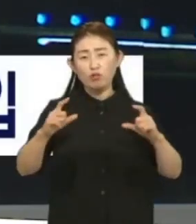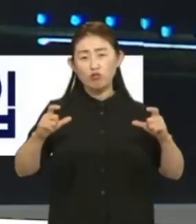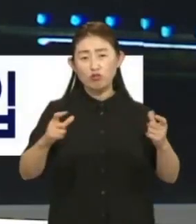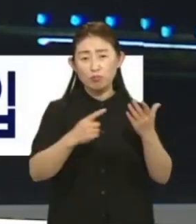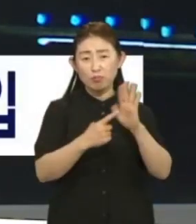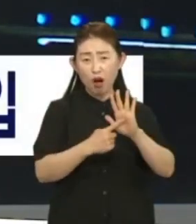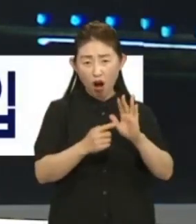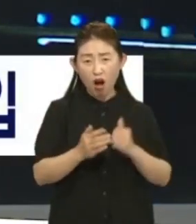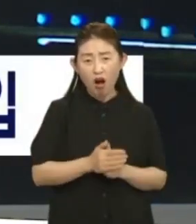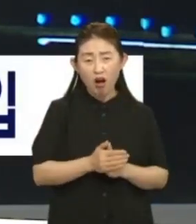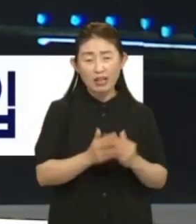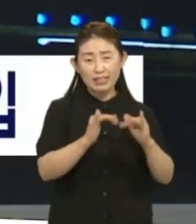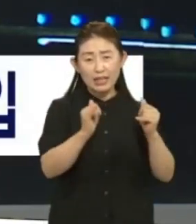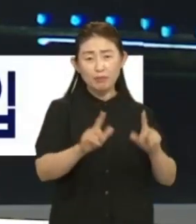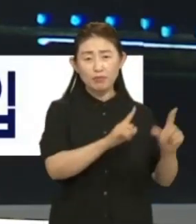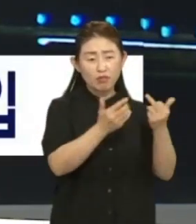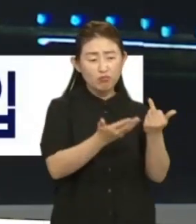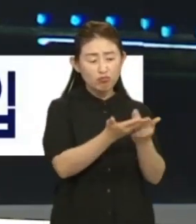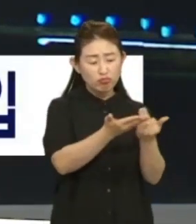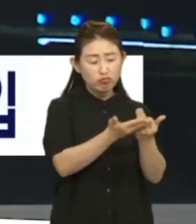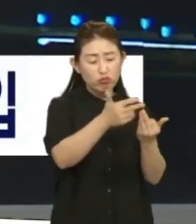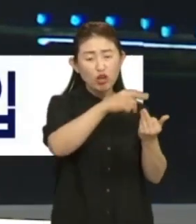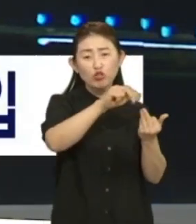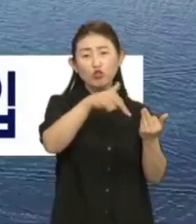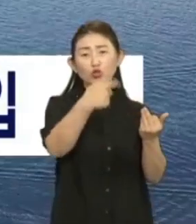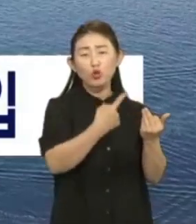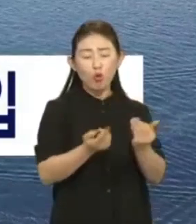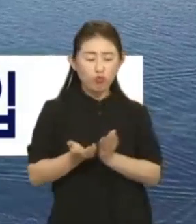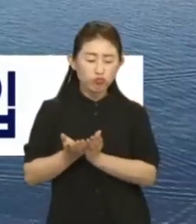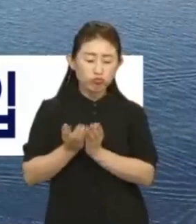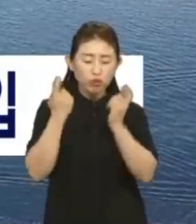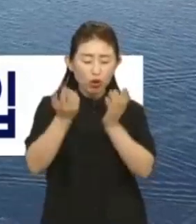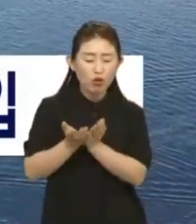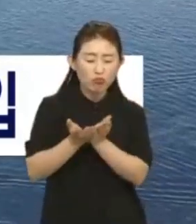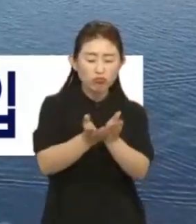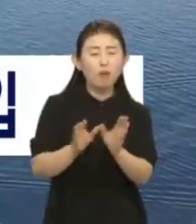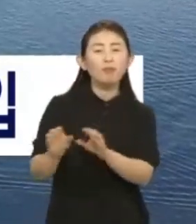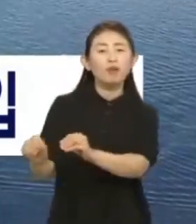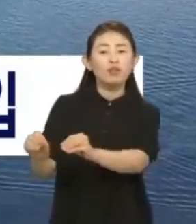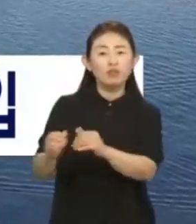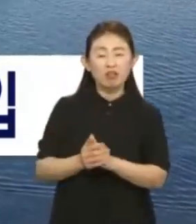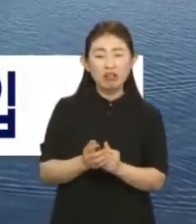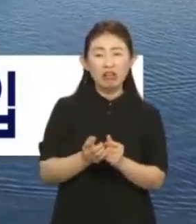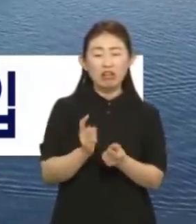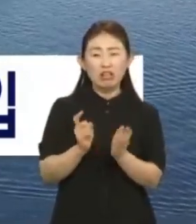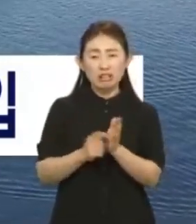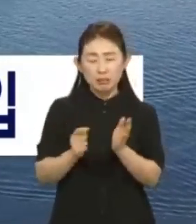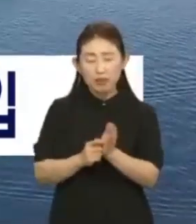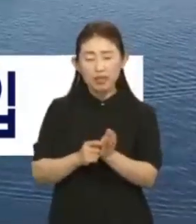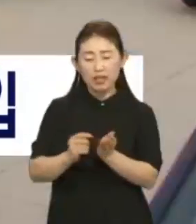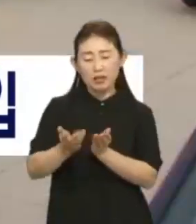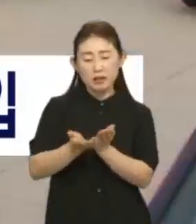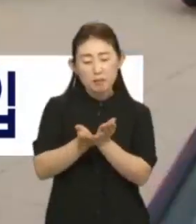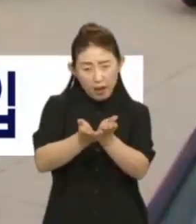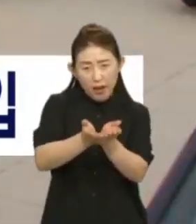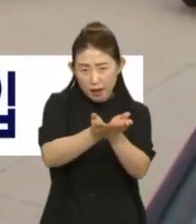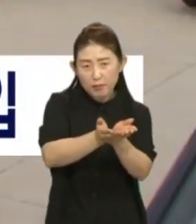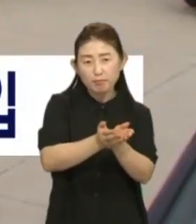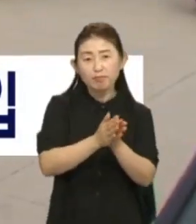홍성군이 관내 유일한 유인도인 죽도를 오가는 여객선 운항이 중단되자 대체 선박을 긴급 투입하기로